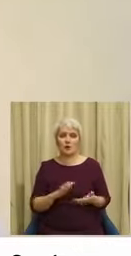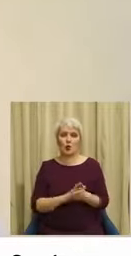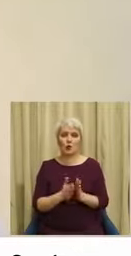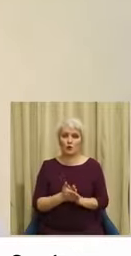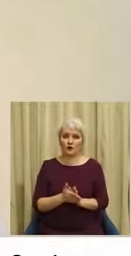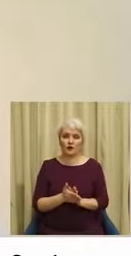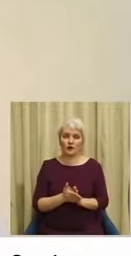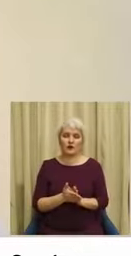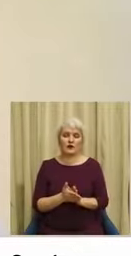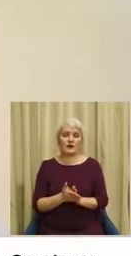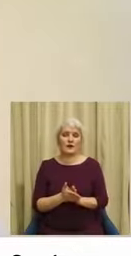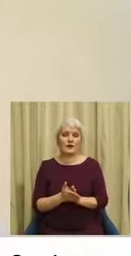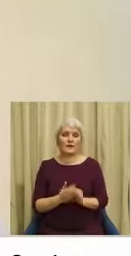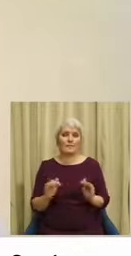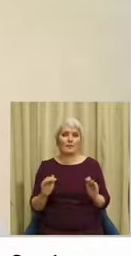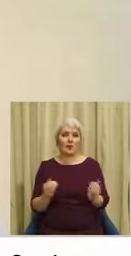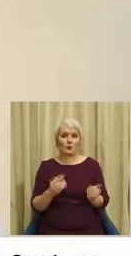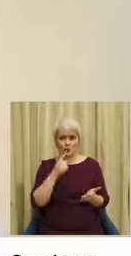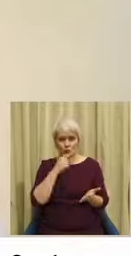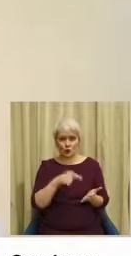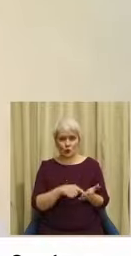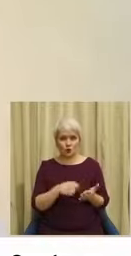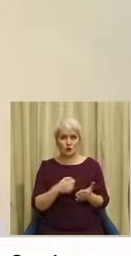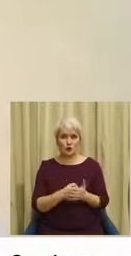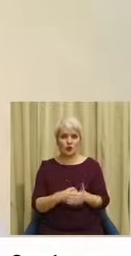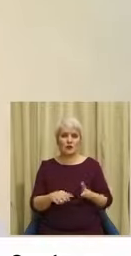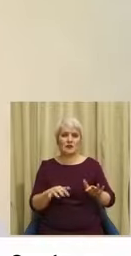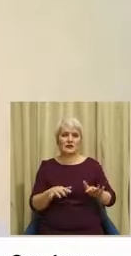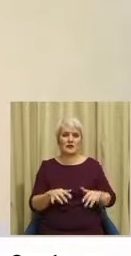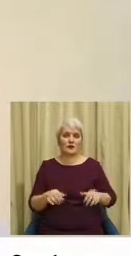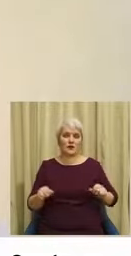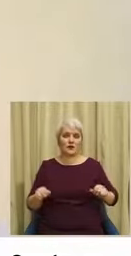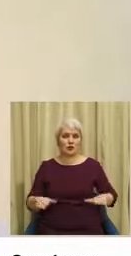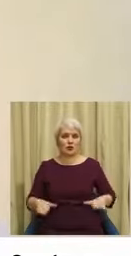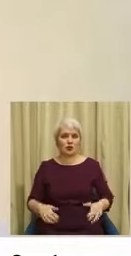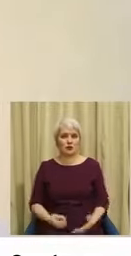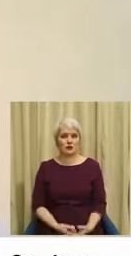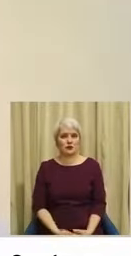умови обмеженого доступу до цифрових рішень.